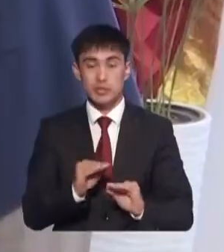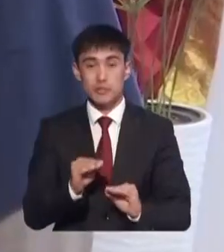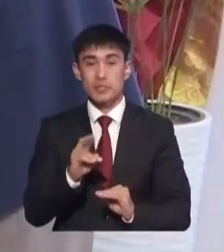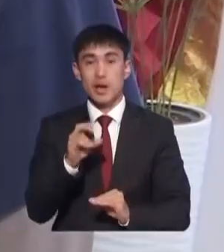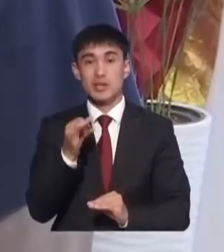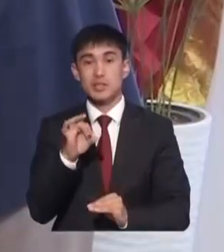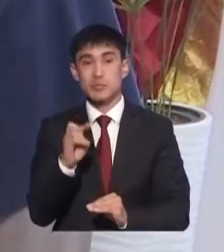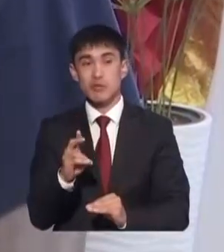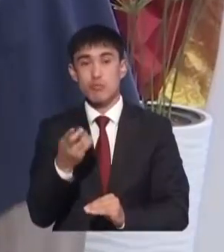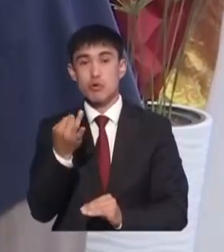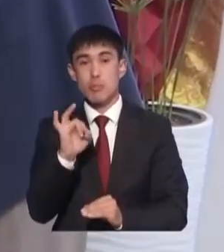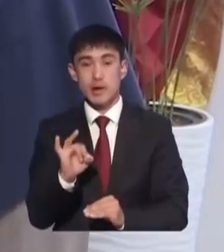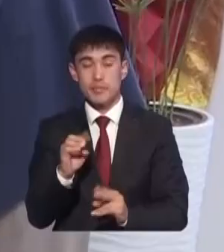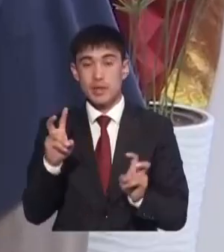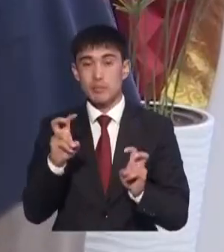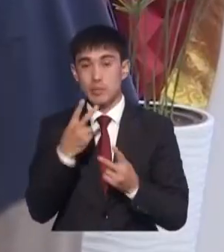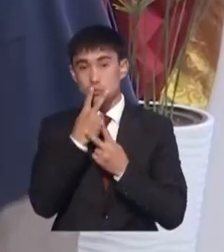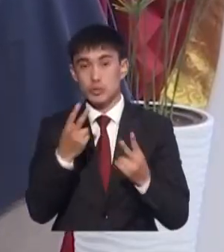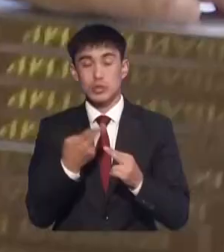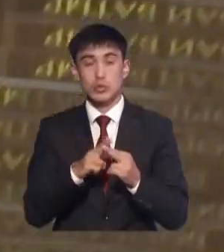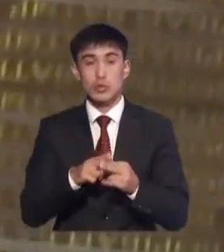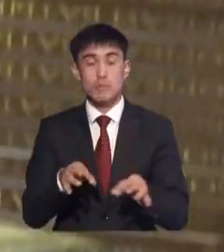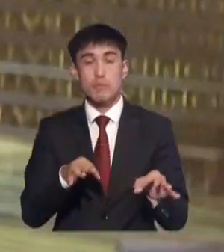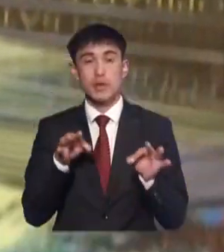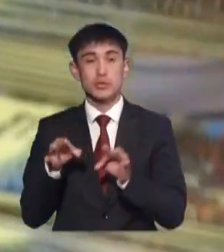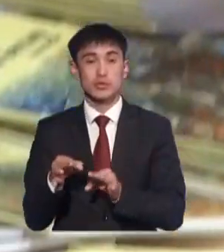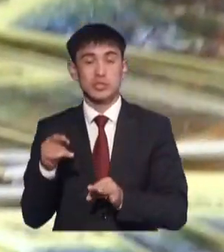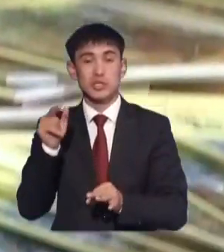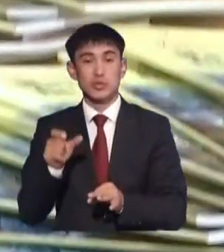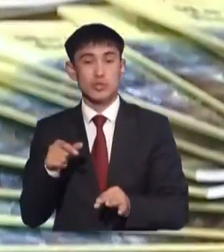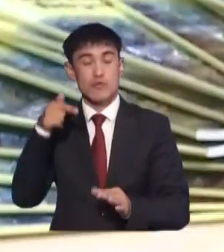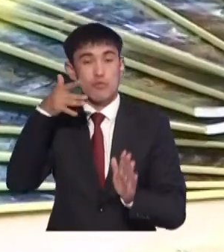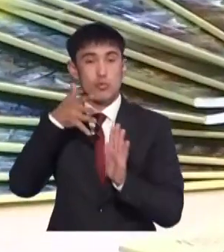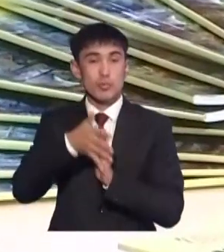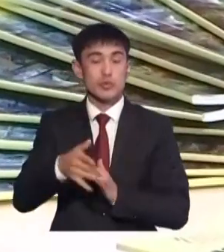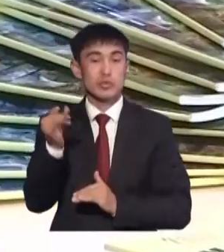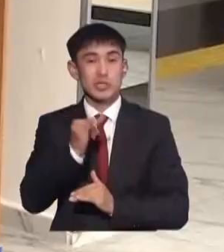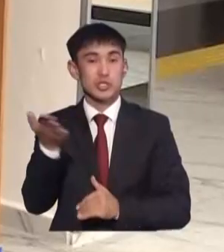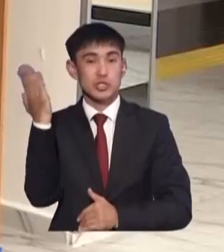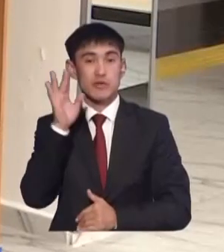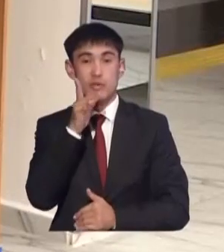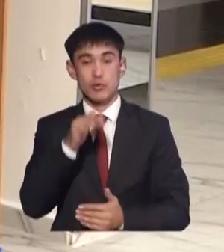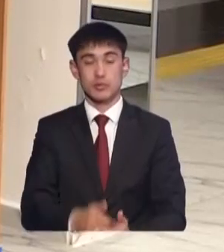Айдына Рысбекулы «Бөрүбай», просмотр которой перенес зрителя в глубину исторических времен.